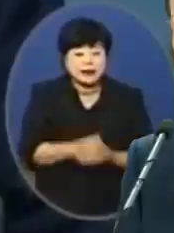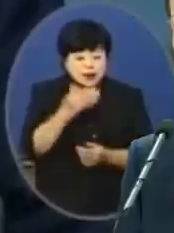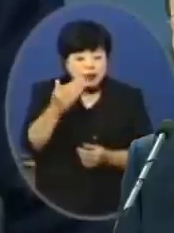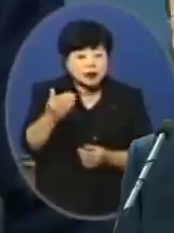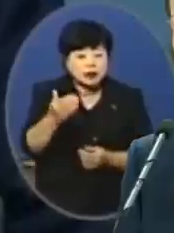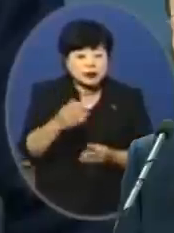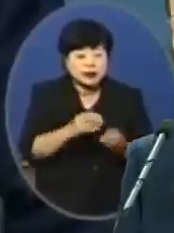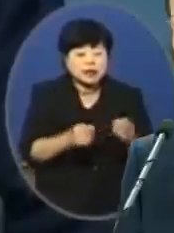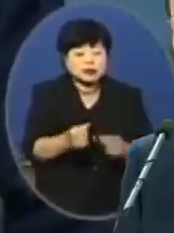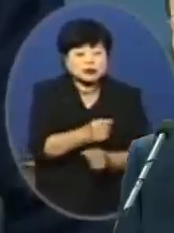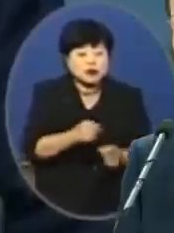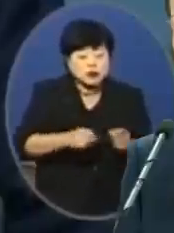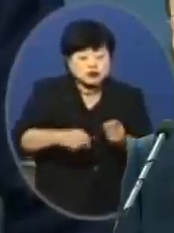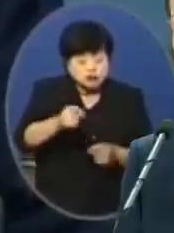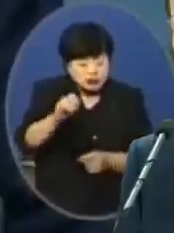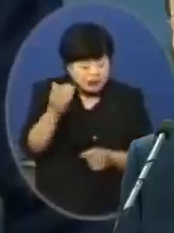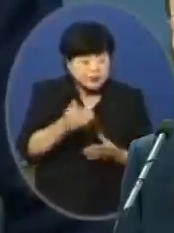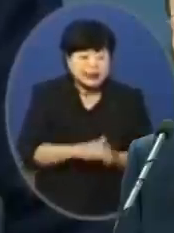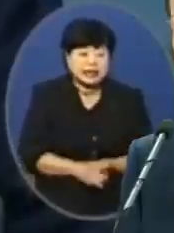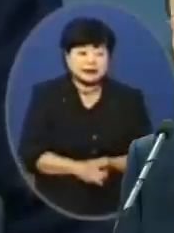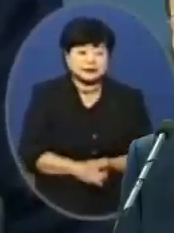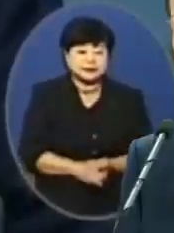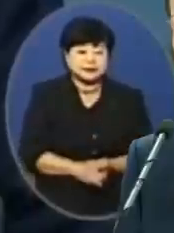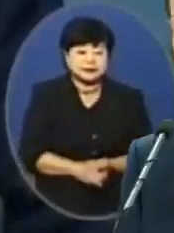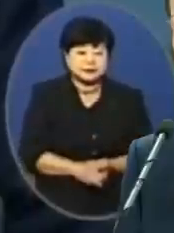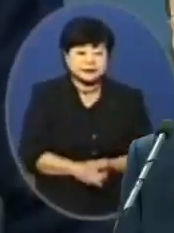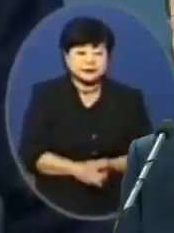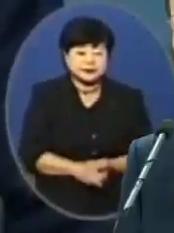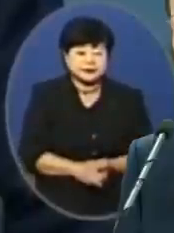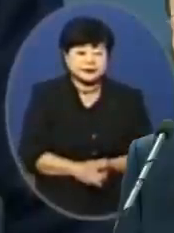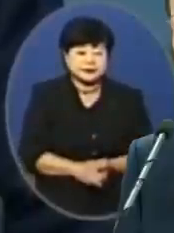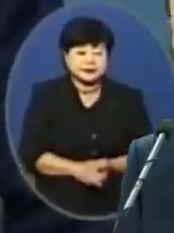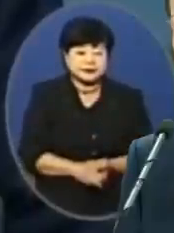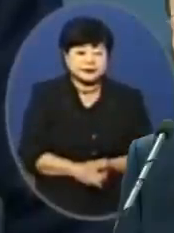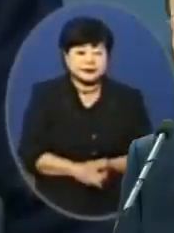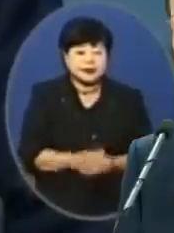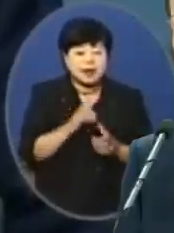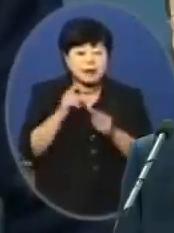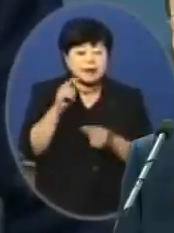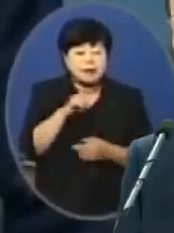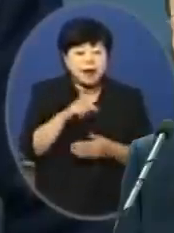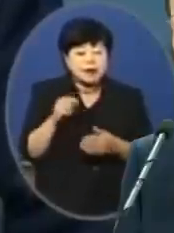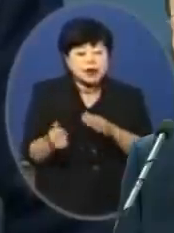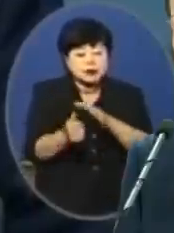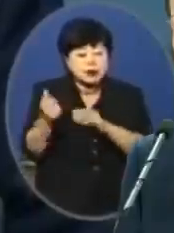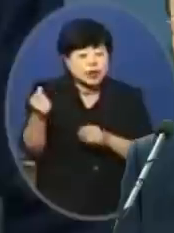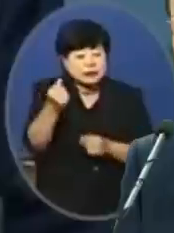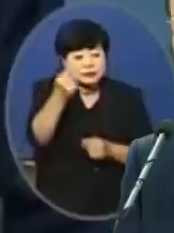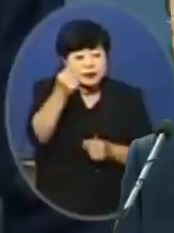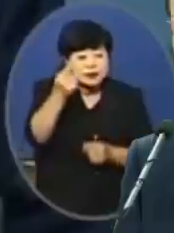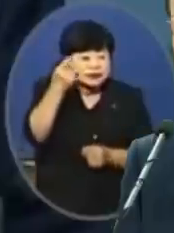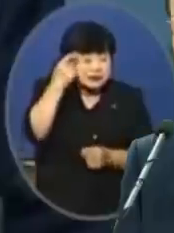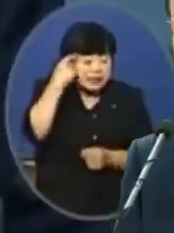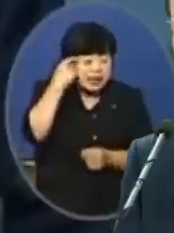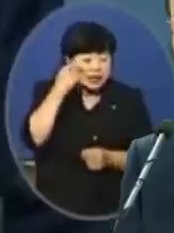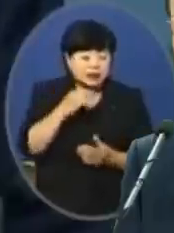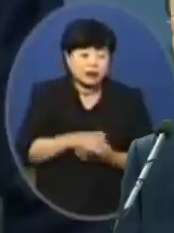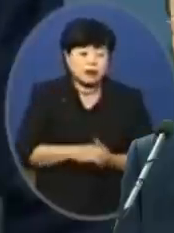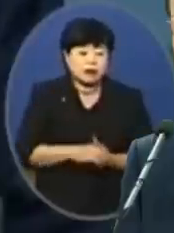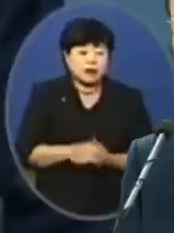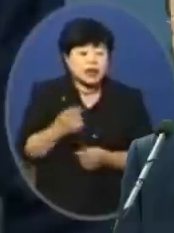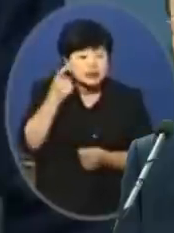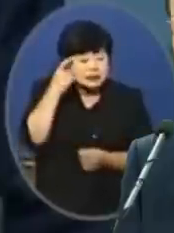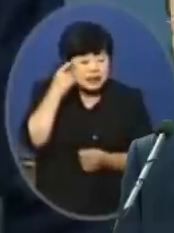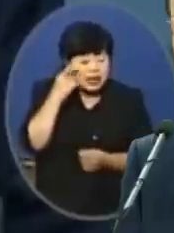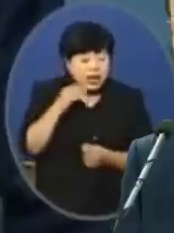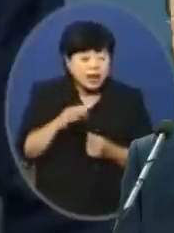여러분을 땅에서 묻고 푸는 역사를 베풀어 주시는 것입니다. 우리가 마음의 소원을 가지면 생각을 하게 되고